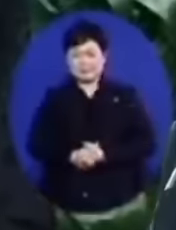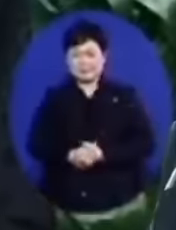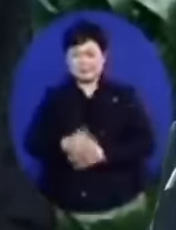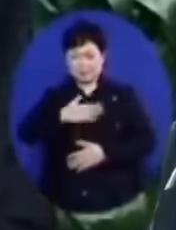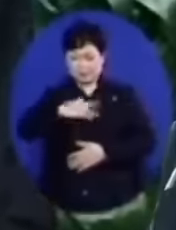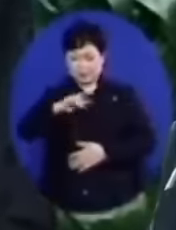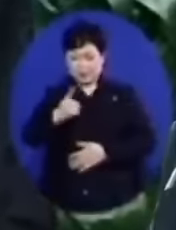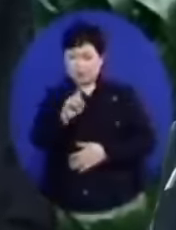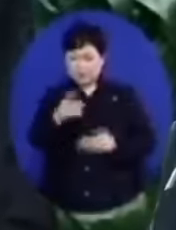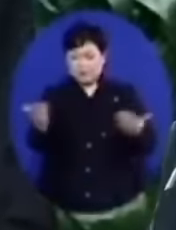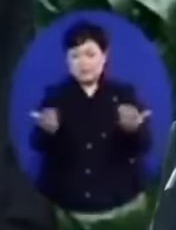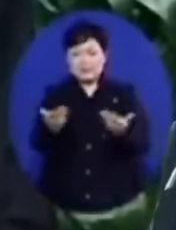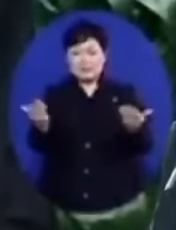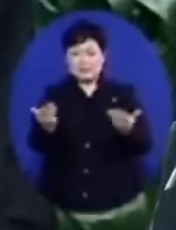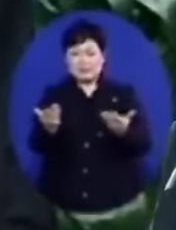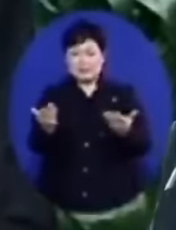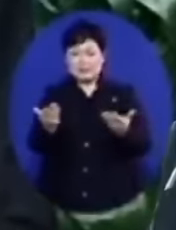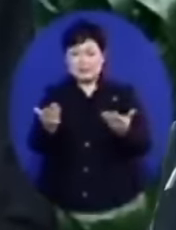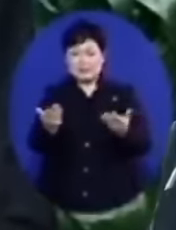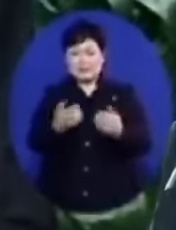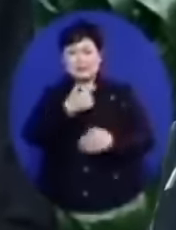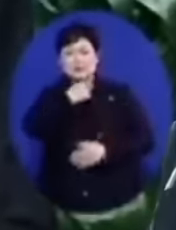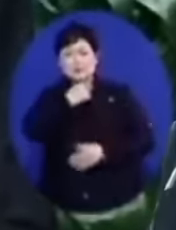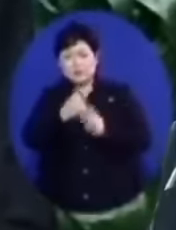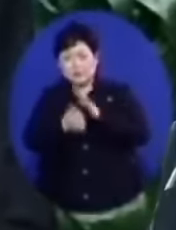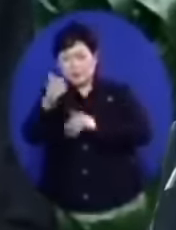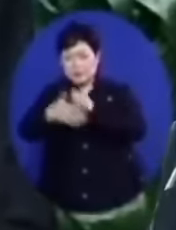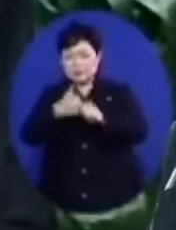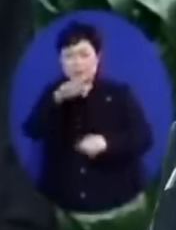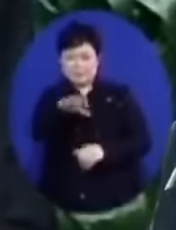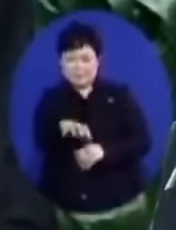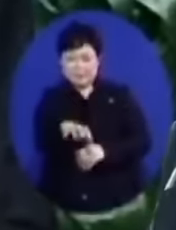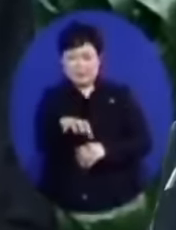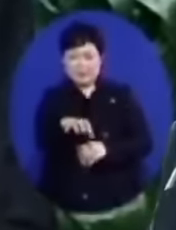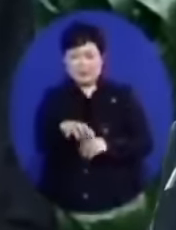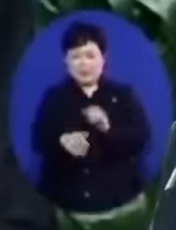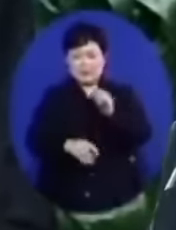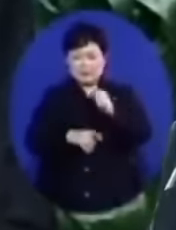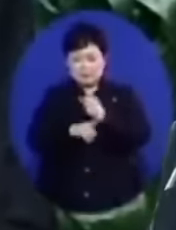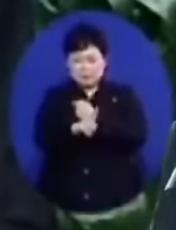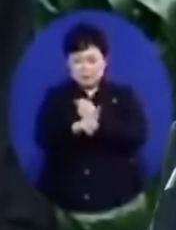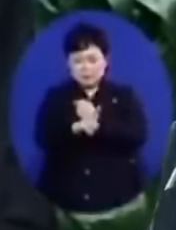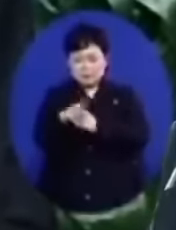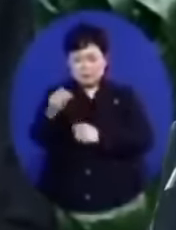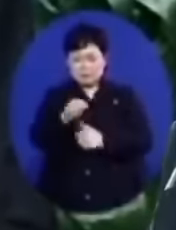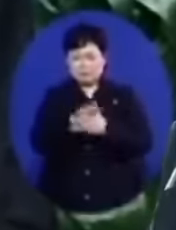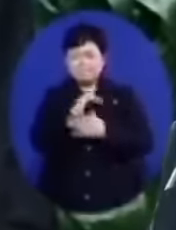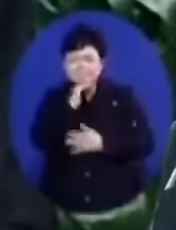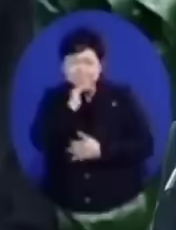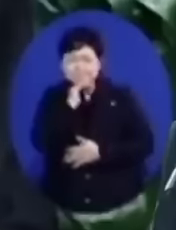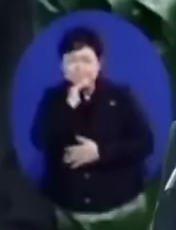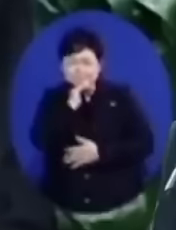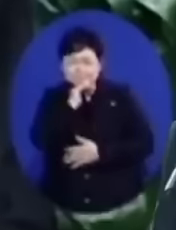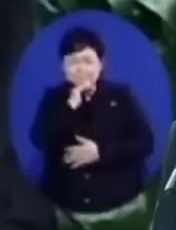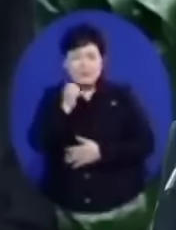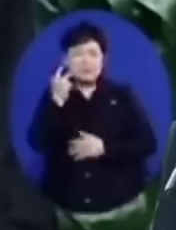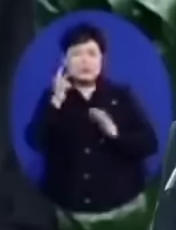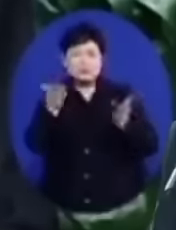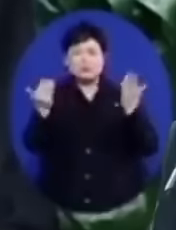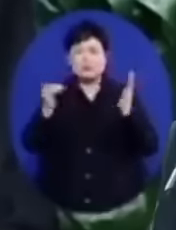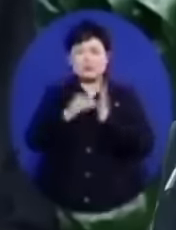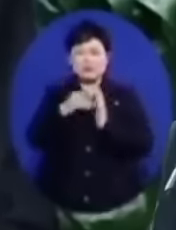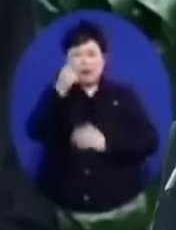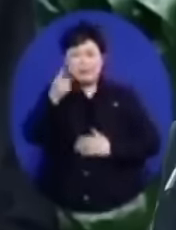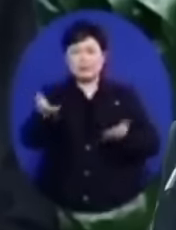저도 어떤 일을 소원하고 하나님께 뜻을 묻고 기다렸는데 한 주일이 지나고 한 달이